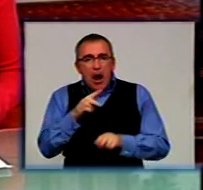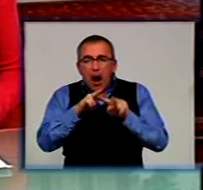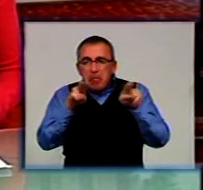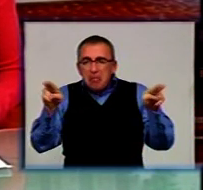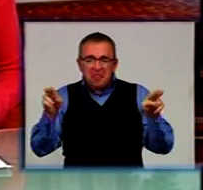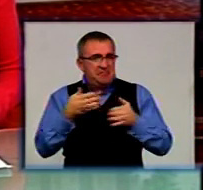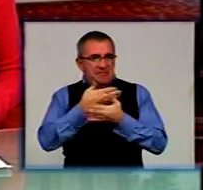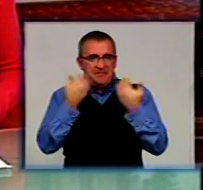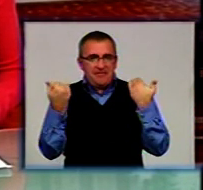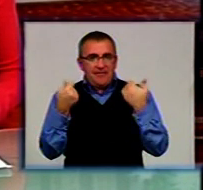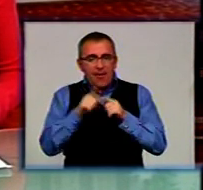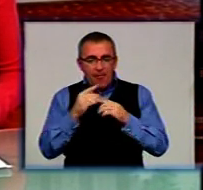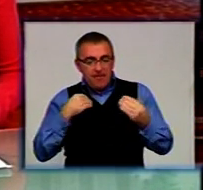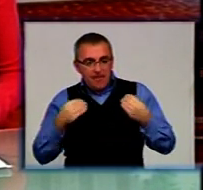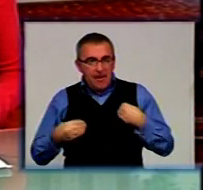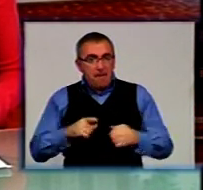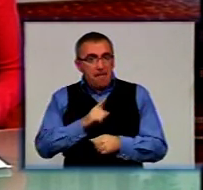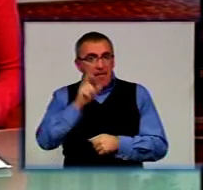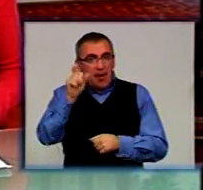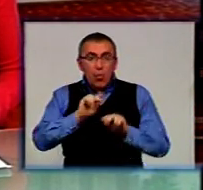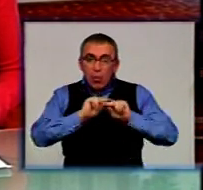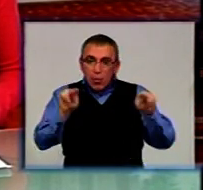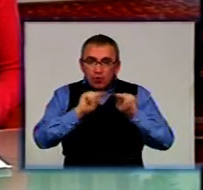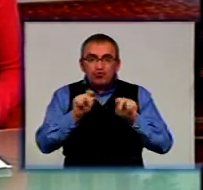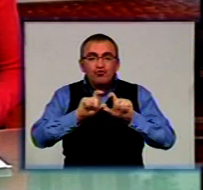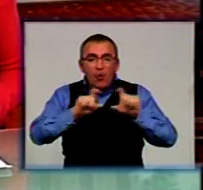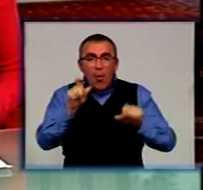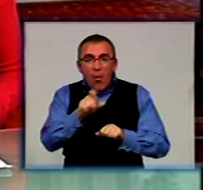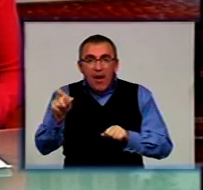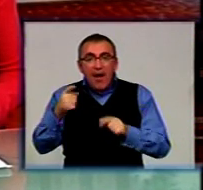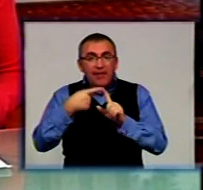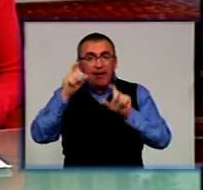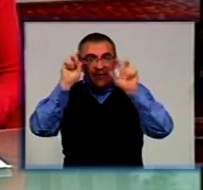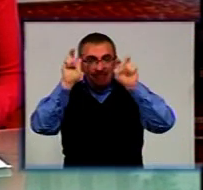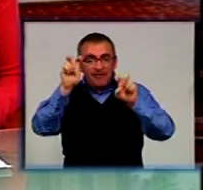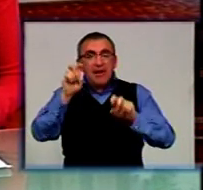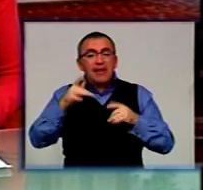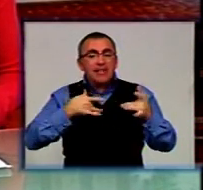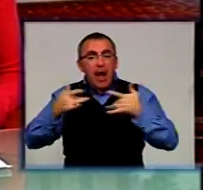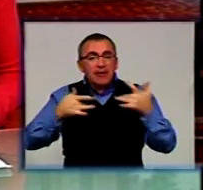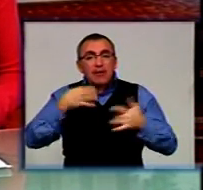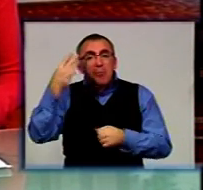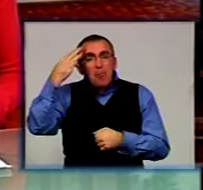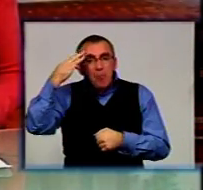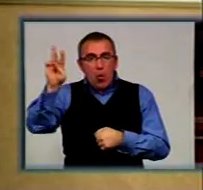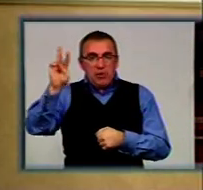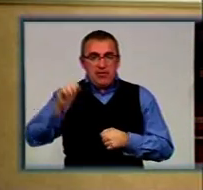знайти. Створювати колоритні образи майстриня вчить і школярів. З гуртка, який має назву «Театр мод», повернулась Ольга Склярук.